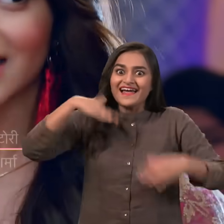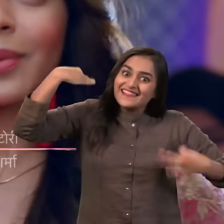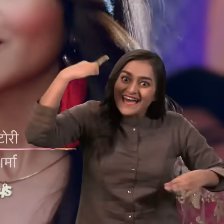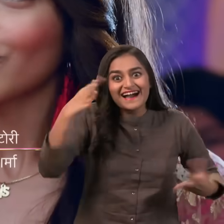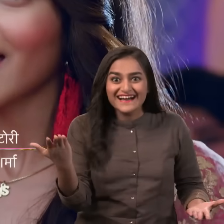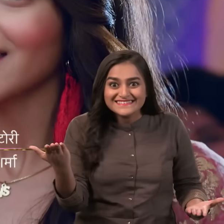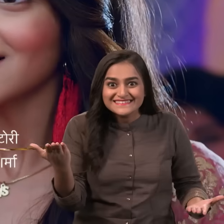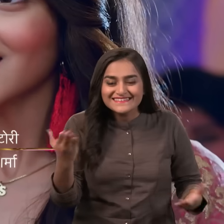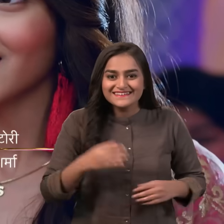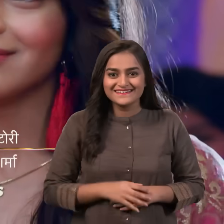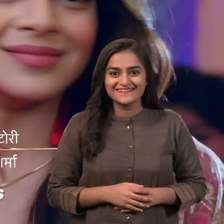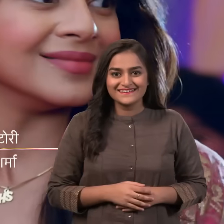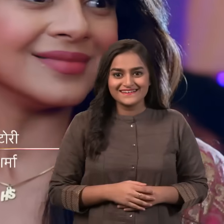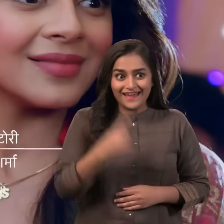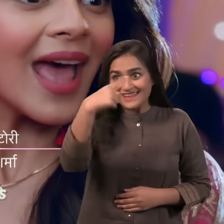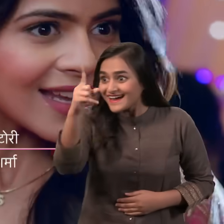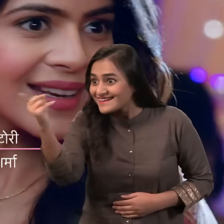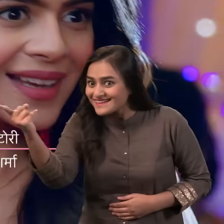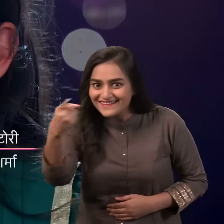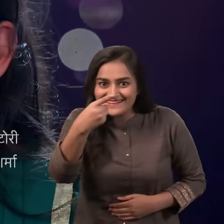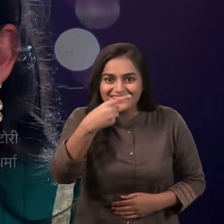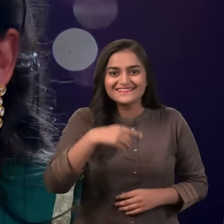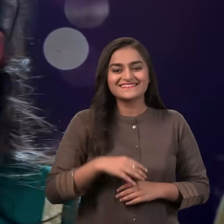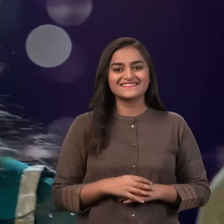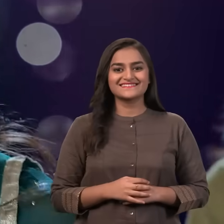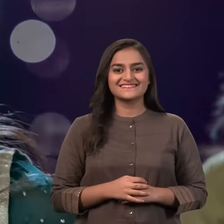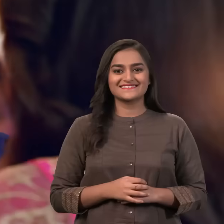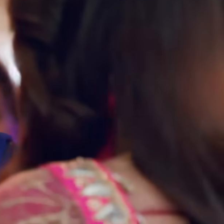पोती की शादी में भी ये लोग आएंगे डांस करने, है कि नहीं?